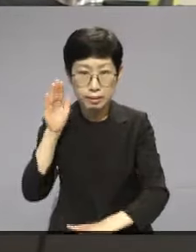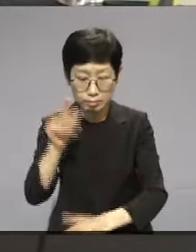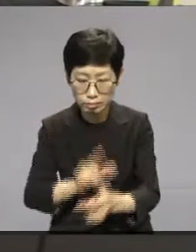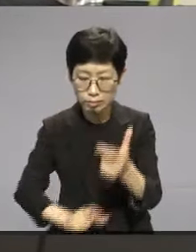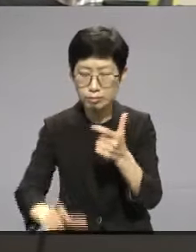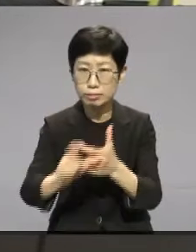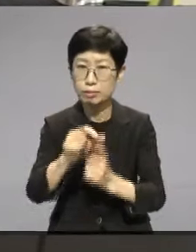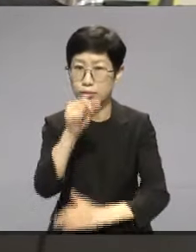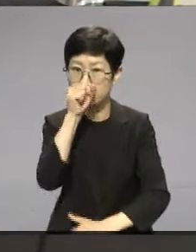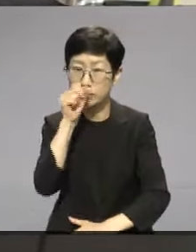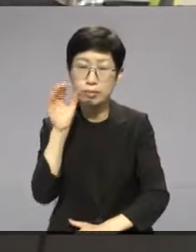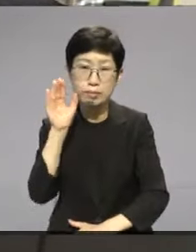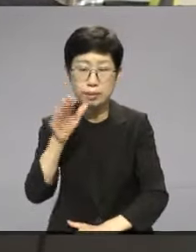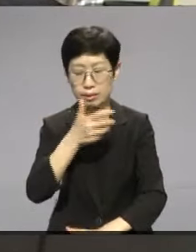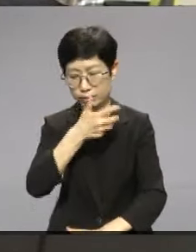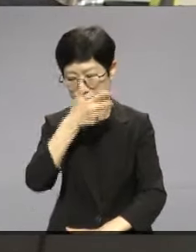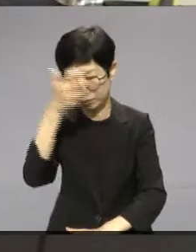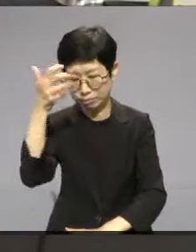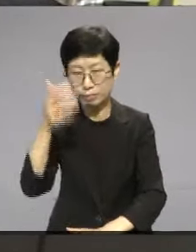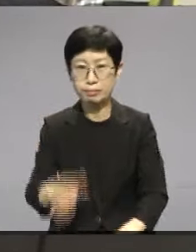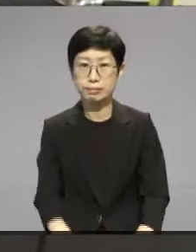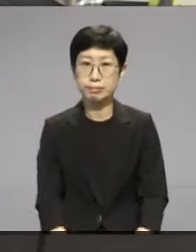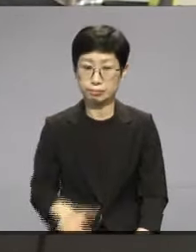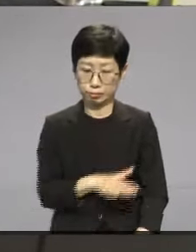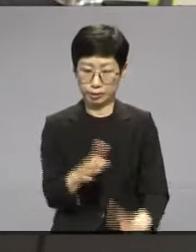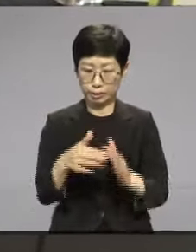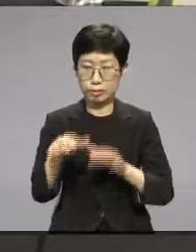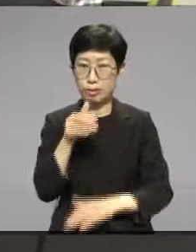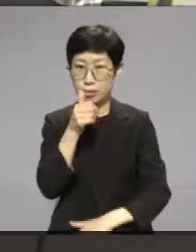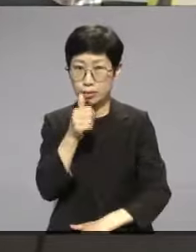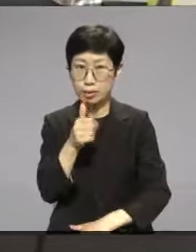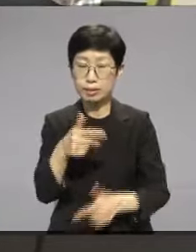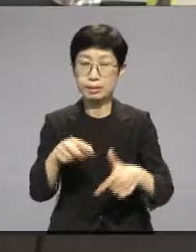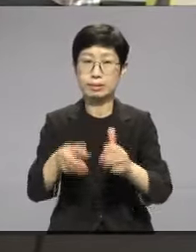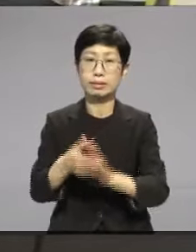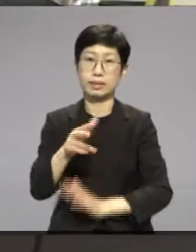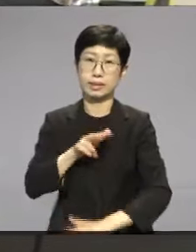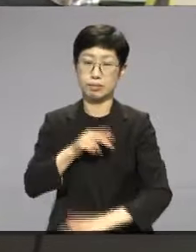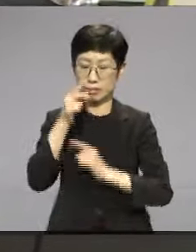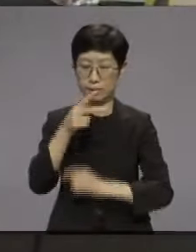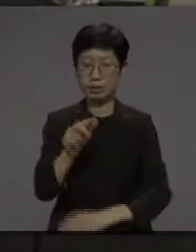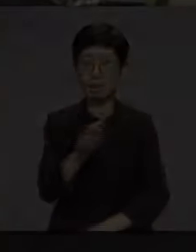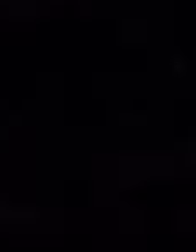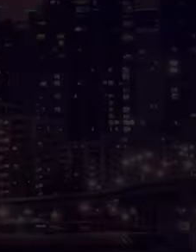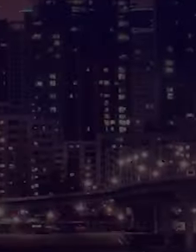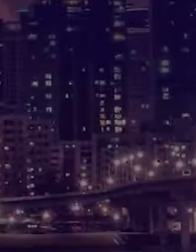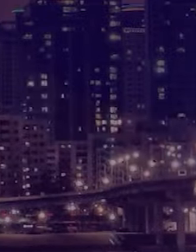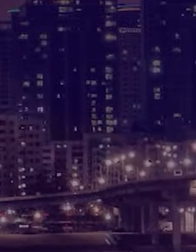나아간 미래를 꿈꿔봅니다. 웰컴 투 우리 동네 인천시의원 이단비입니다.